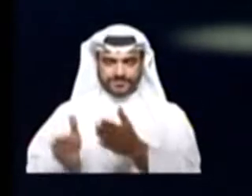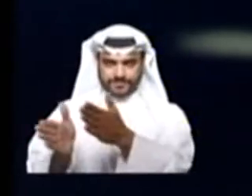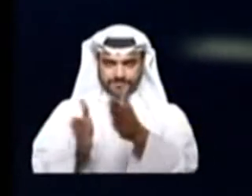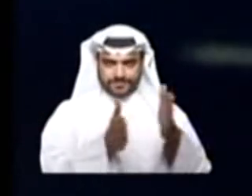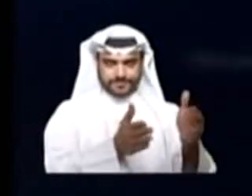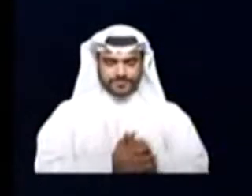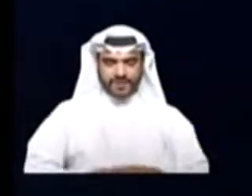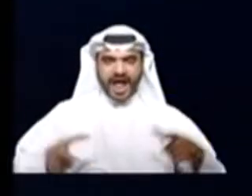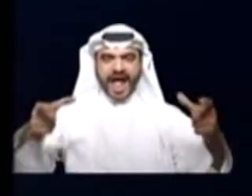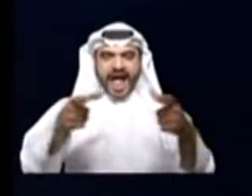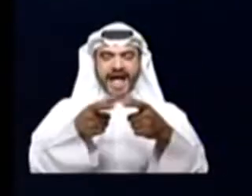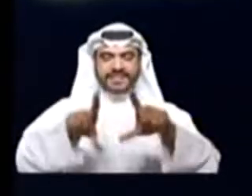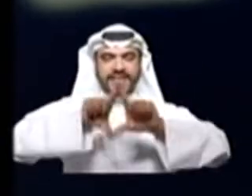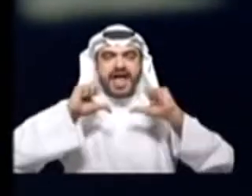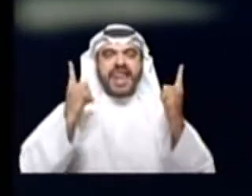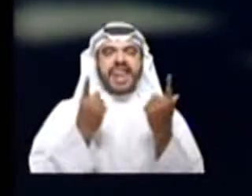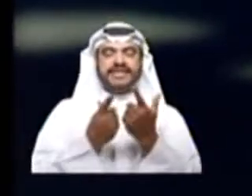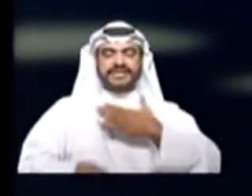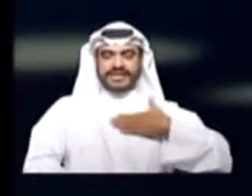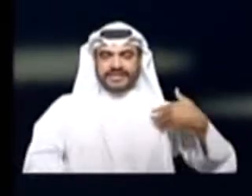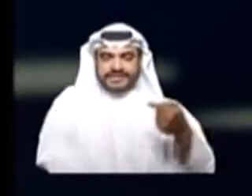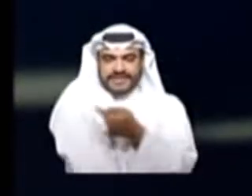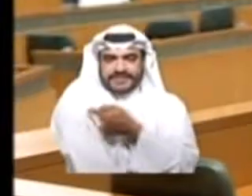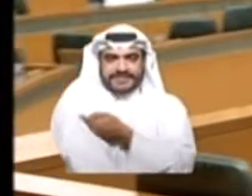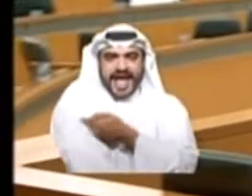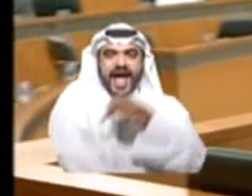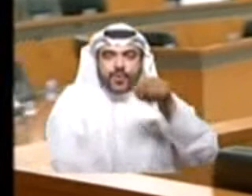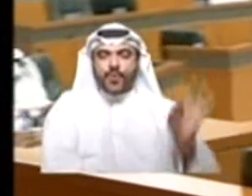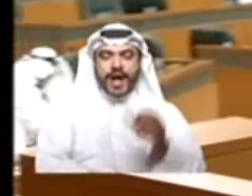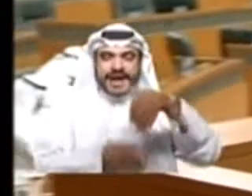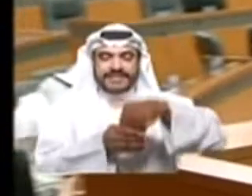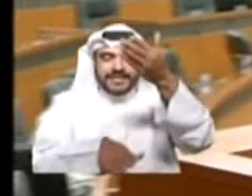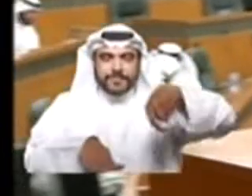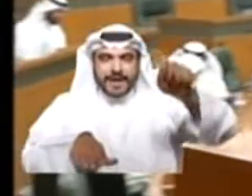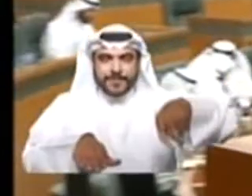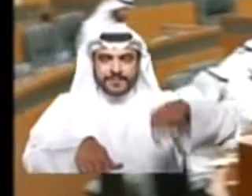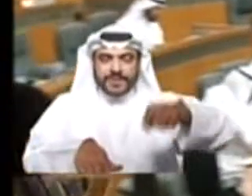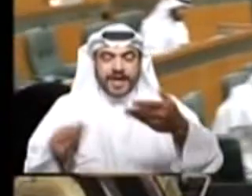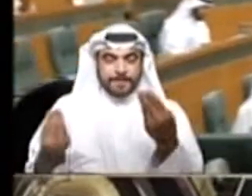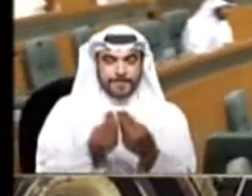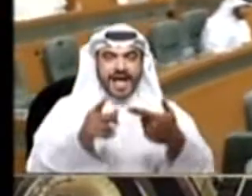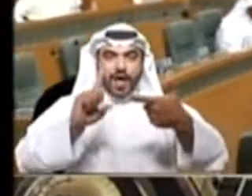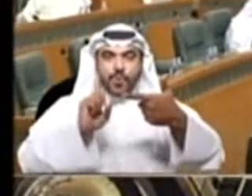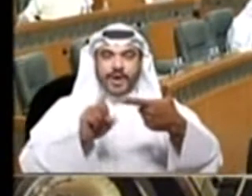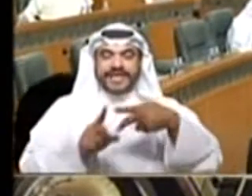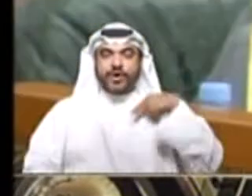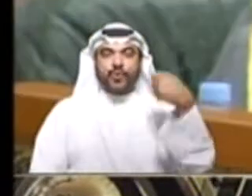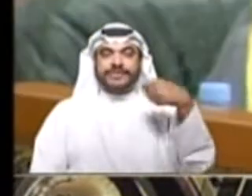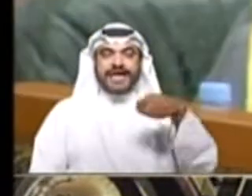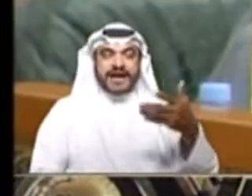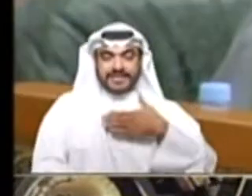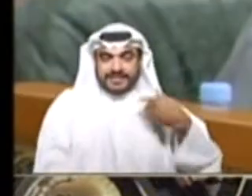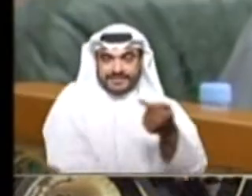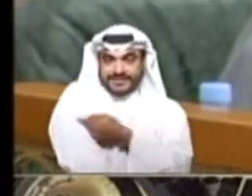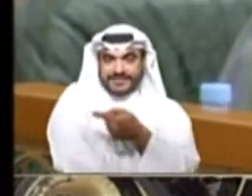عقدت اللجنة الصحية البرلمانية في مجلس الأمة اجتماعها بحضور وكيل وزارة الصحة مصطفى رضا وعدد من